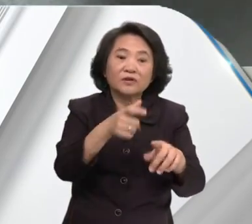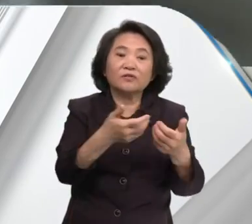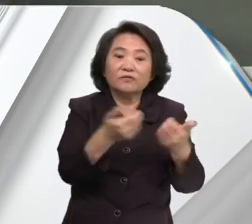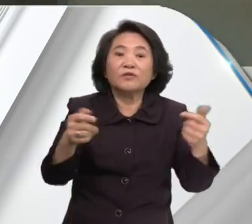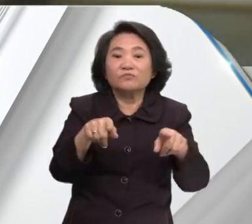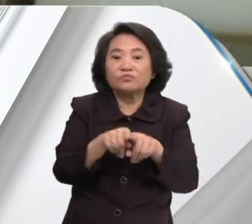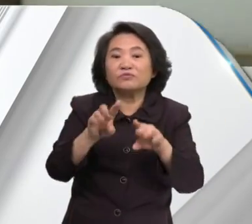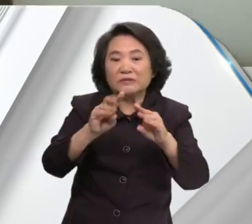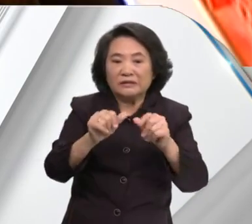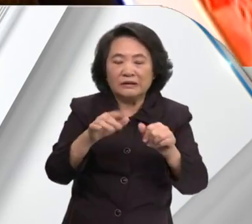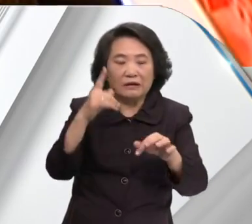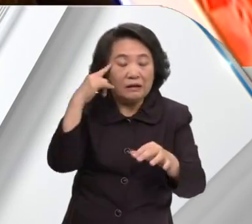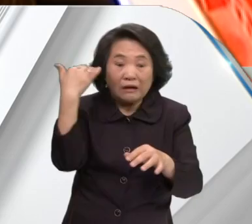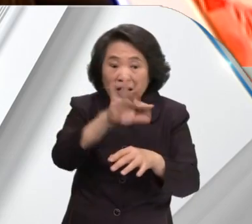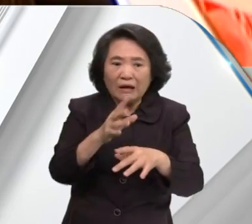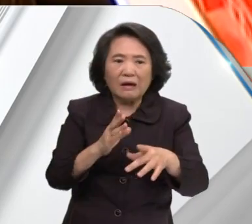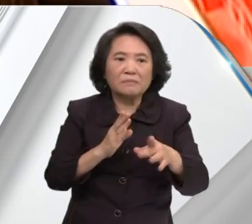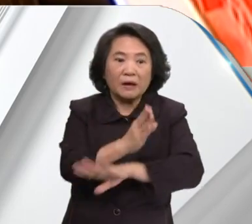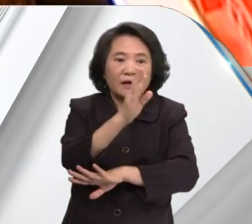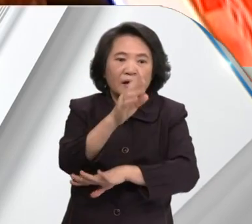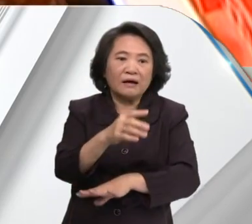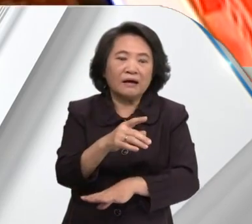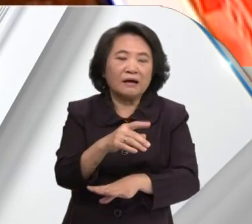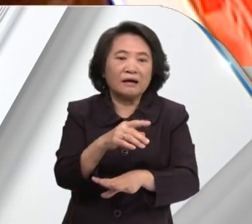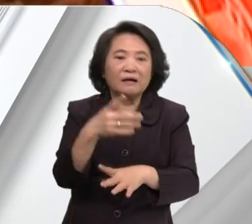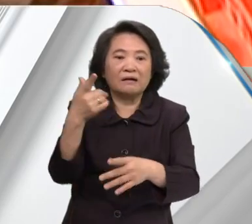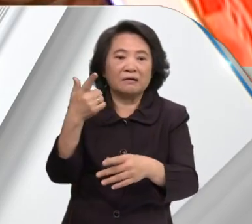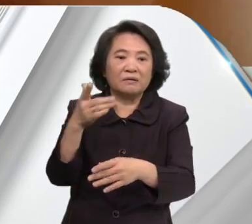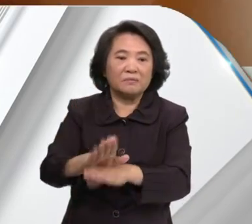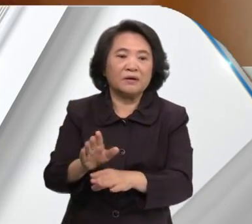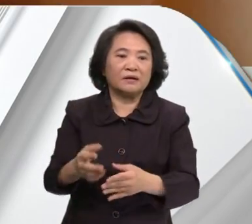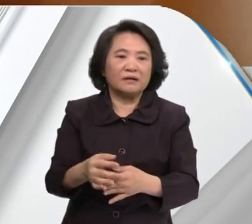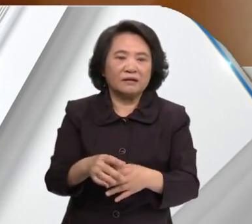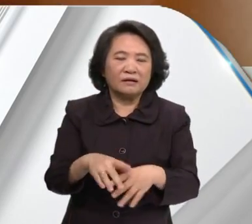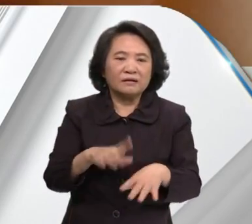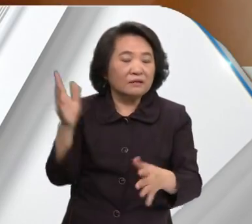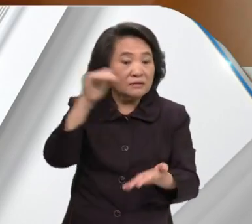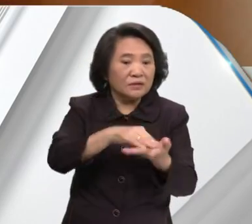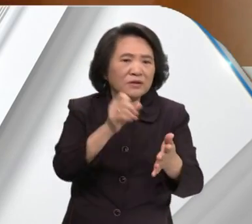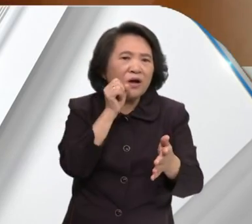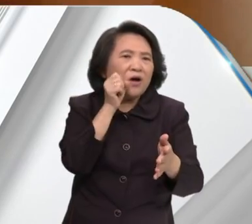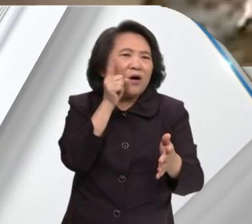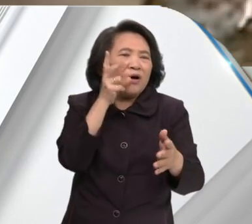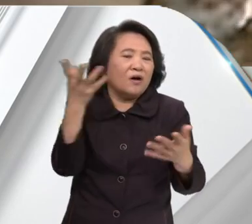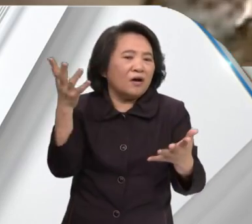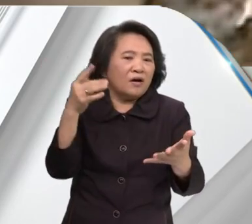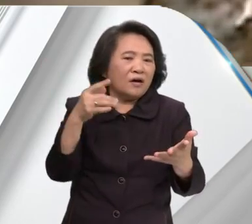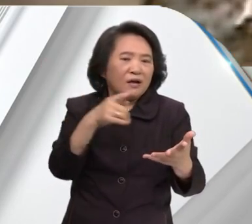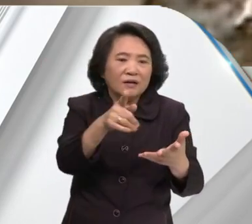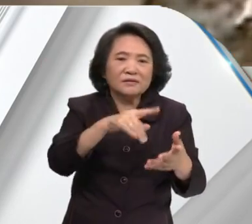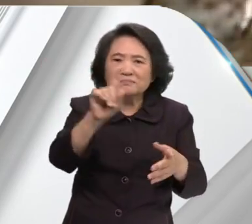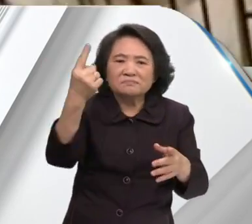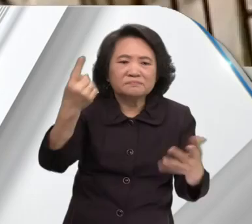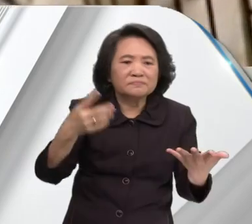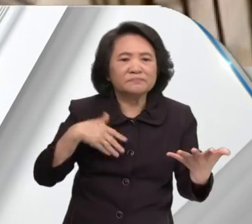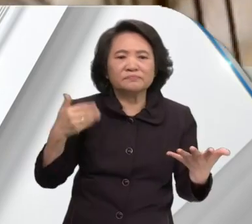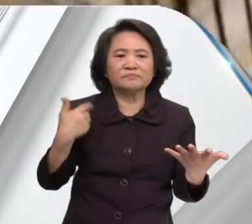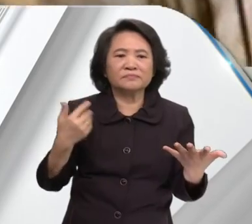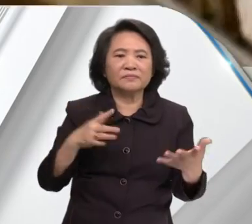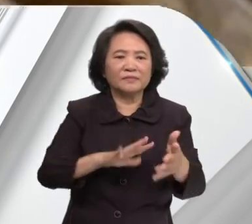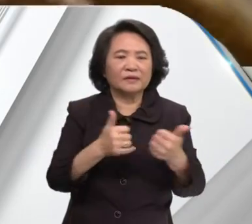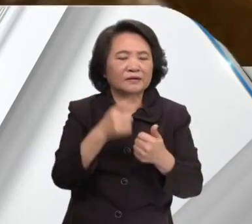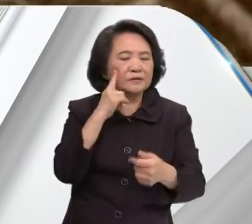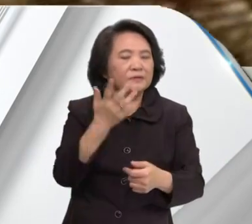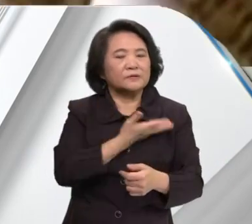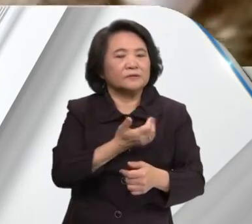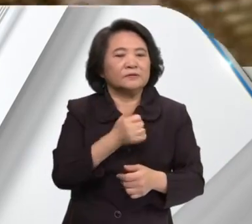批。不过事情发生多紧，本在当年内，无验验奈来嘢，农民会还系冇办法调查出来，李伟就动不